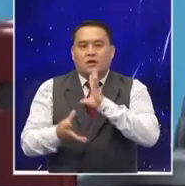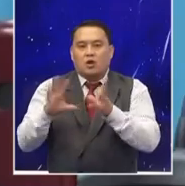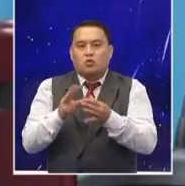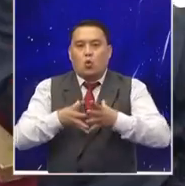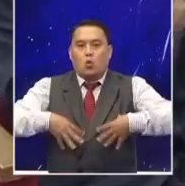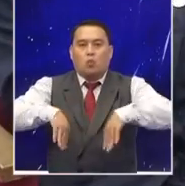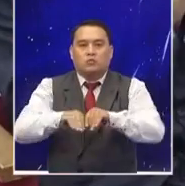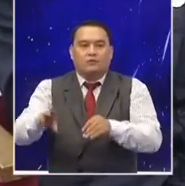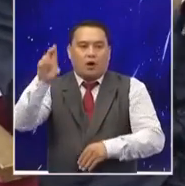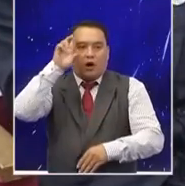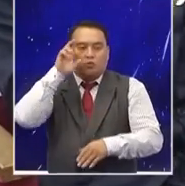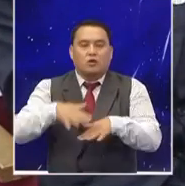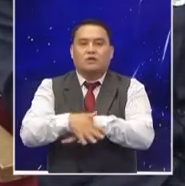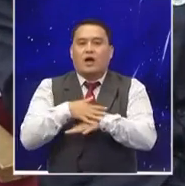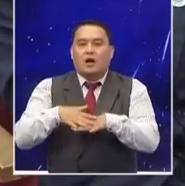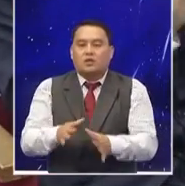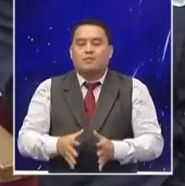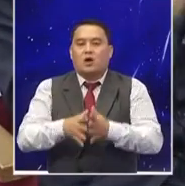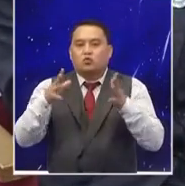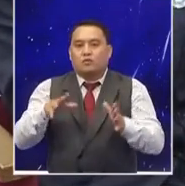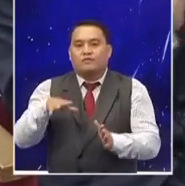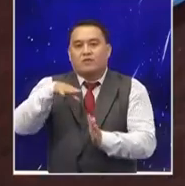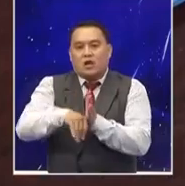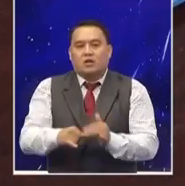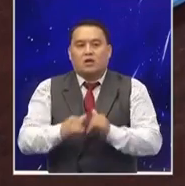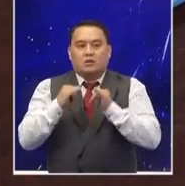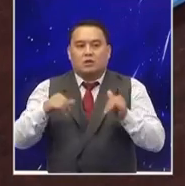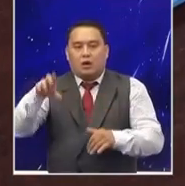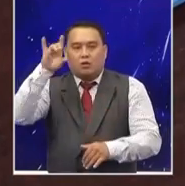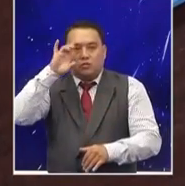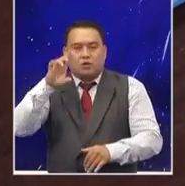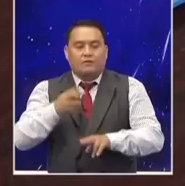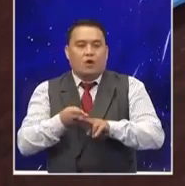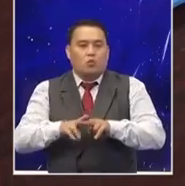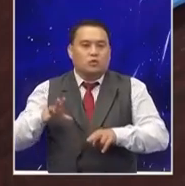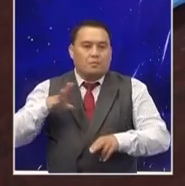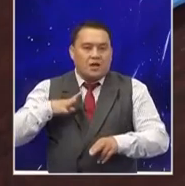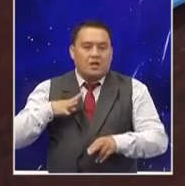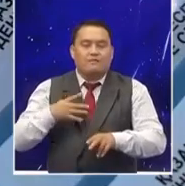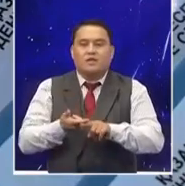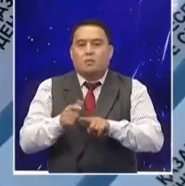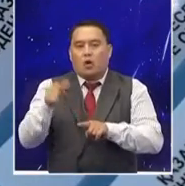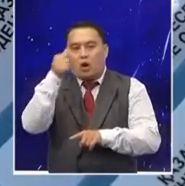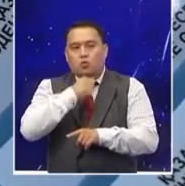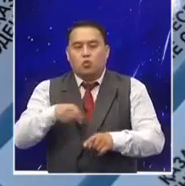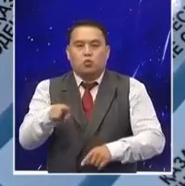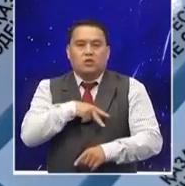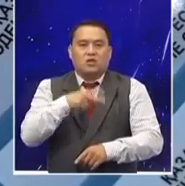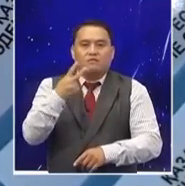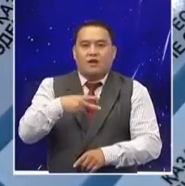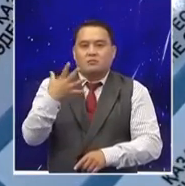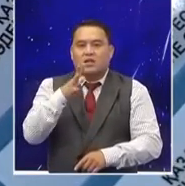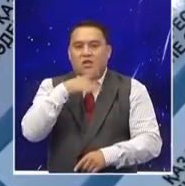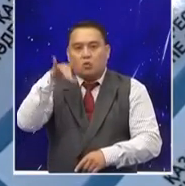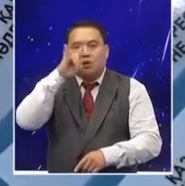общих усилий государства и народа за большой вклад в становление и развитие конституционных основ страны в этом году юбилейной медалью 25